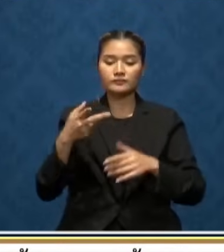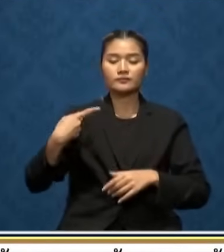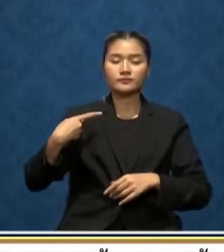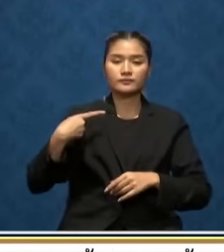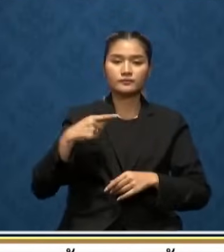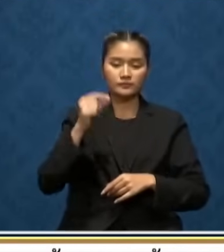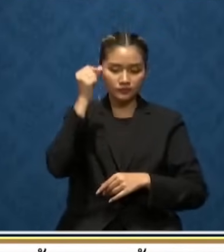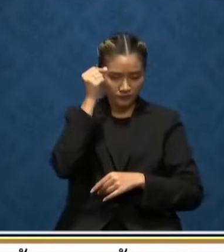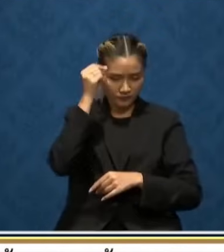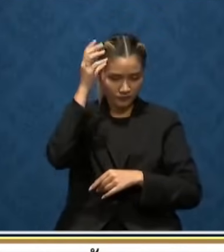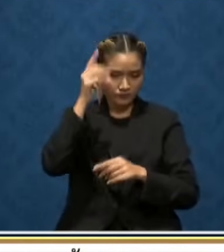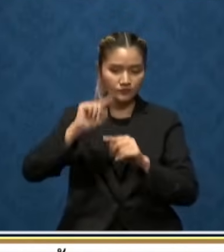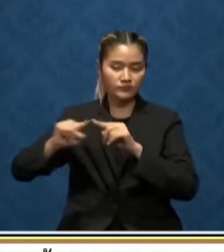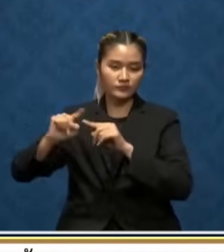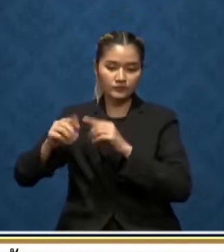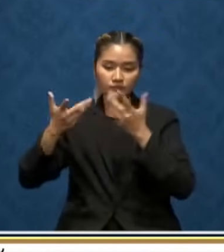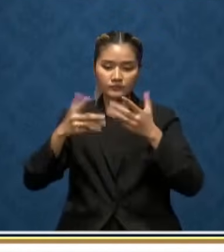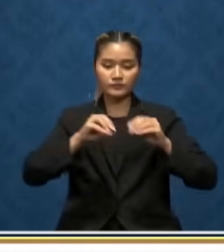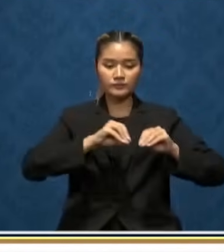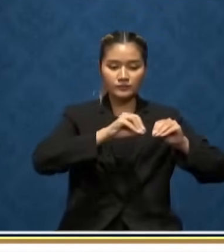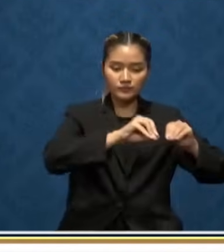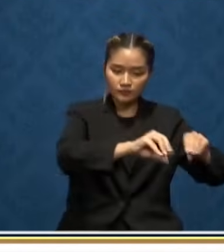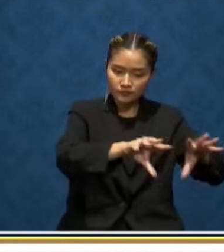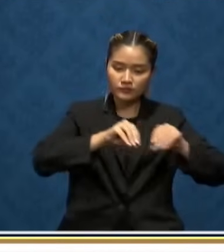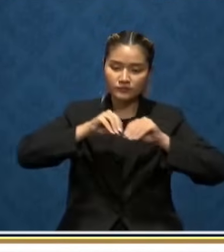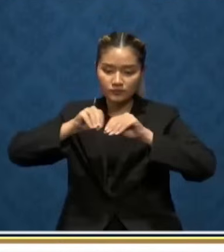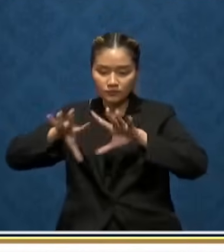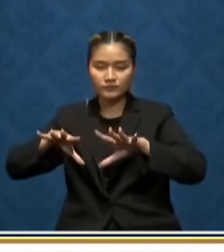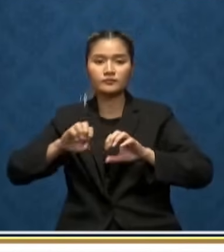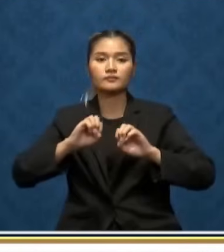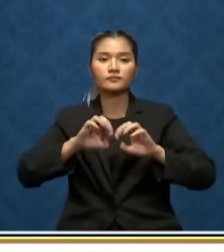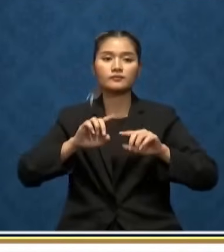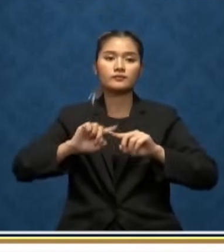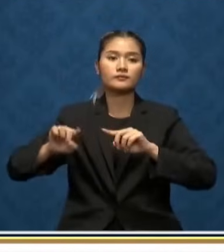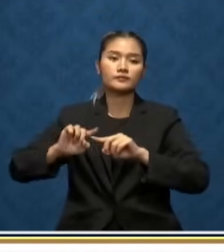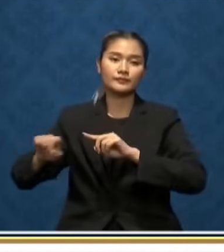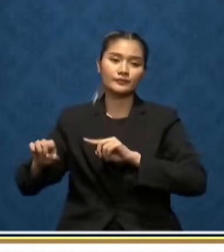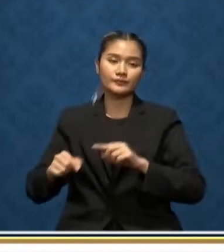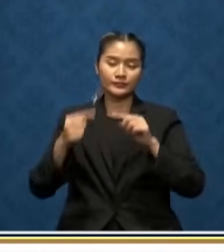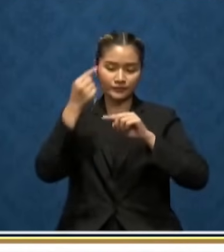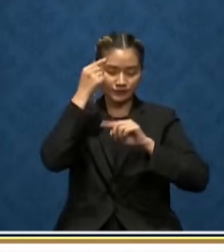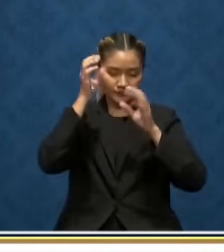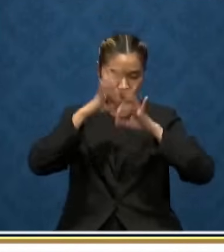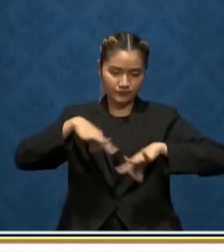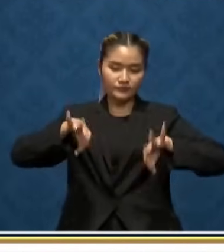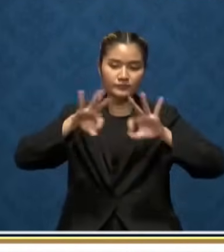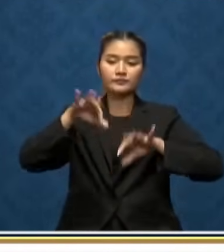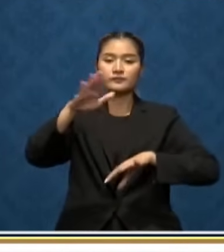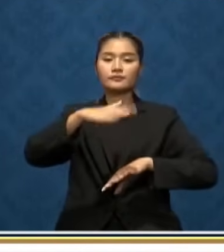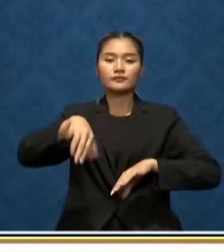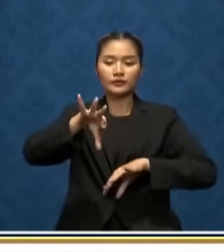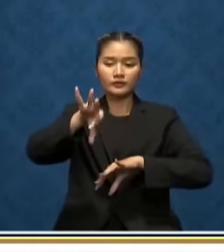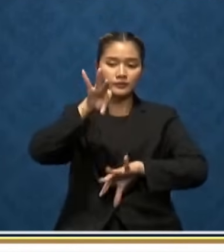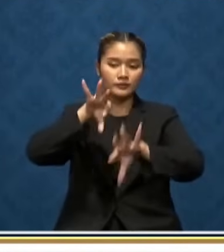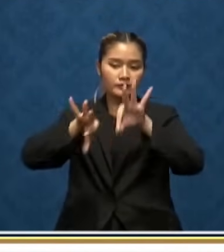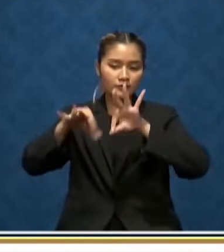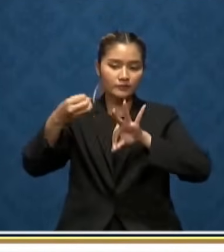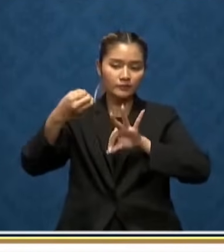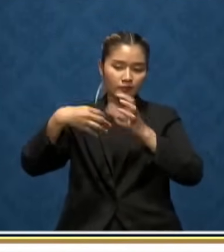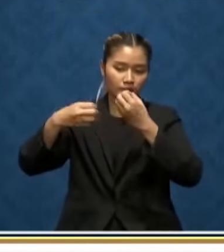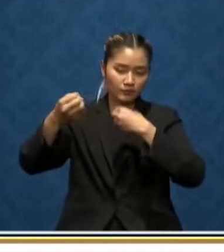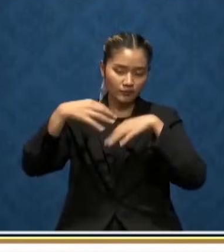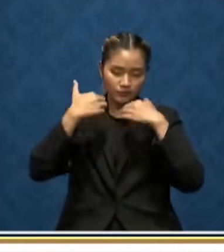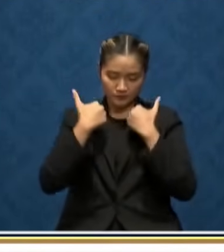รู้ไปเผยแพร่ต่ออย่างไรอันนี้ก็เป็นประเด็นที่ผมคิดว่าท่านหยิบประเด็นได้ดีนะครับว่